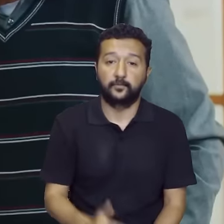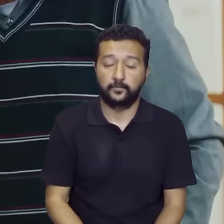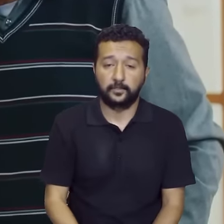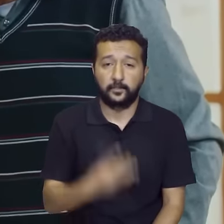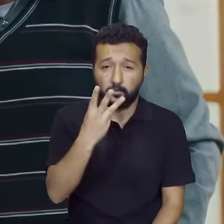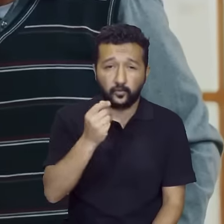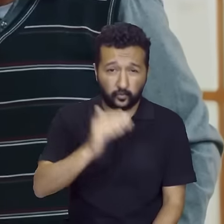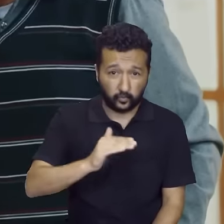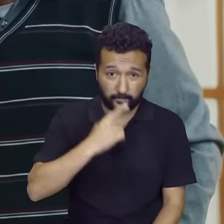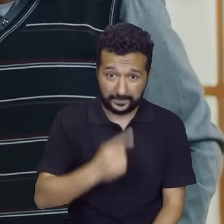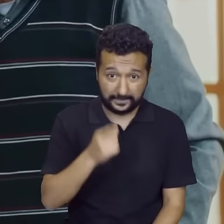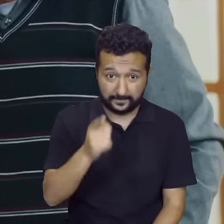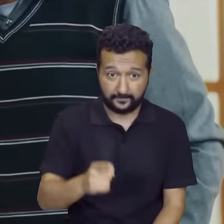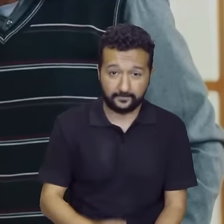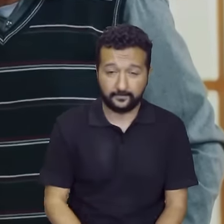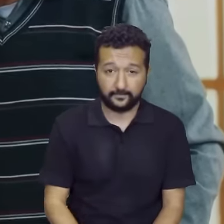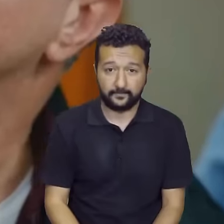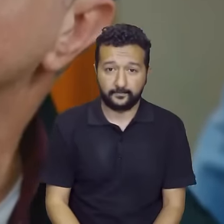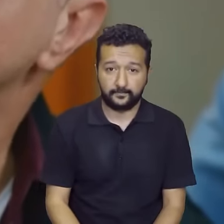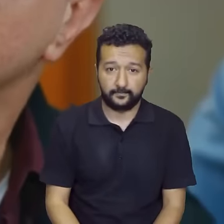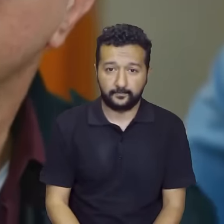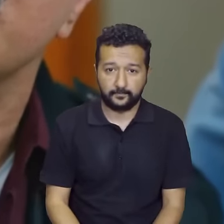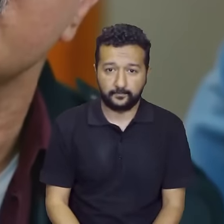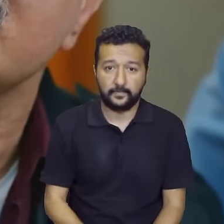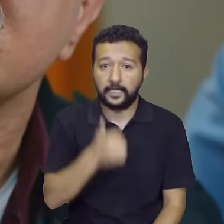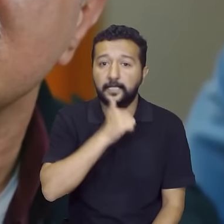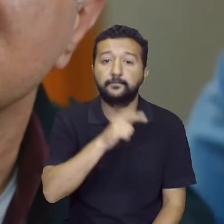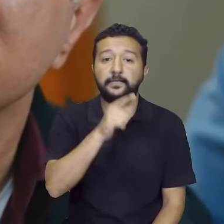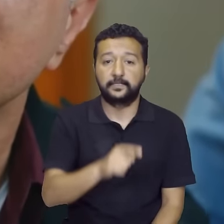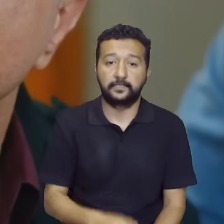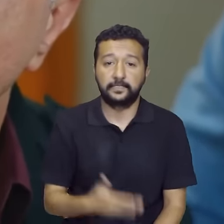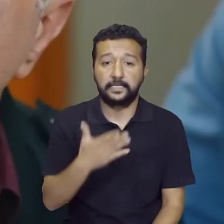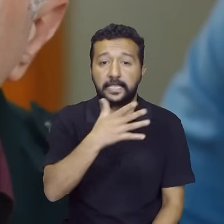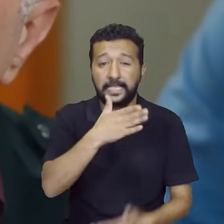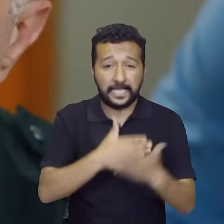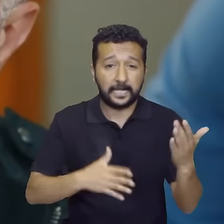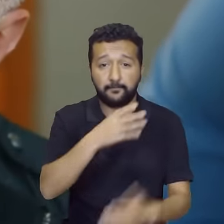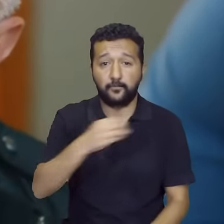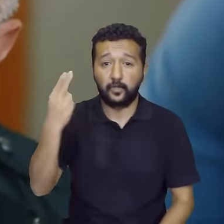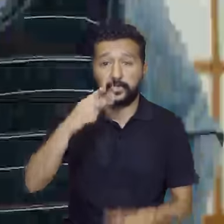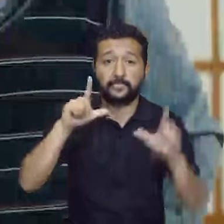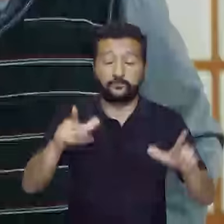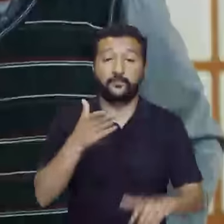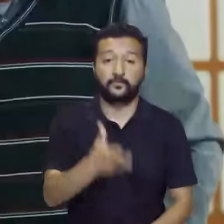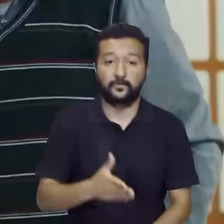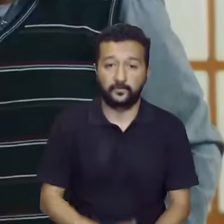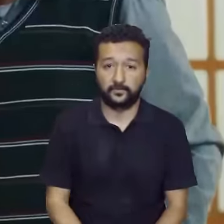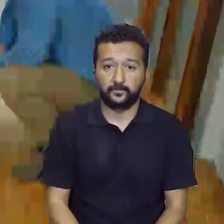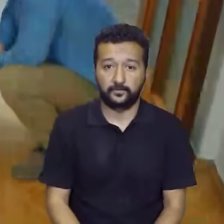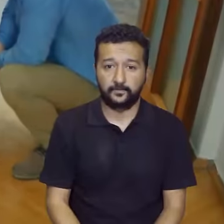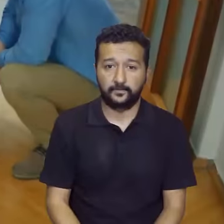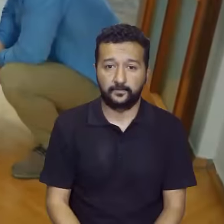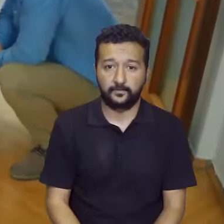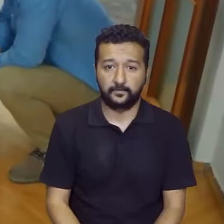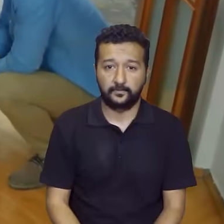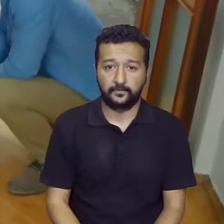diyorum. 3 kuruşluk mu dedin? Abi Yarım milyonluk tabloydu bu. Şaşkınlar Itır